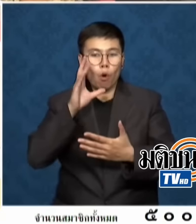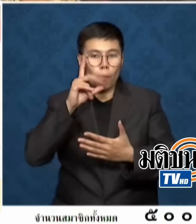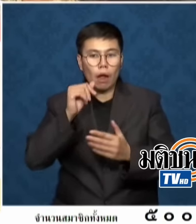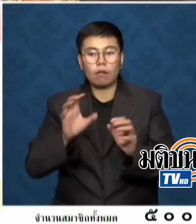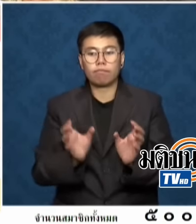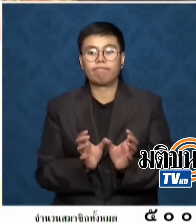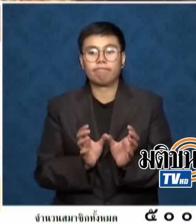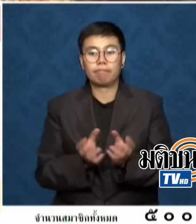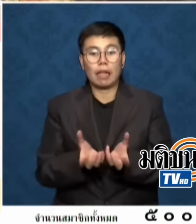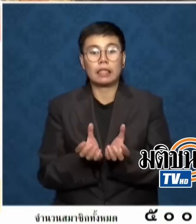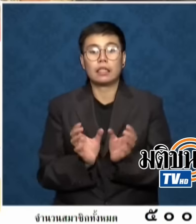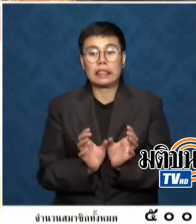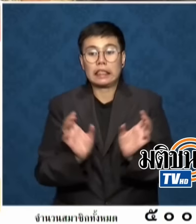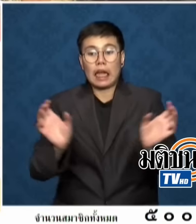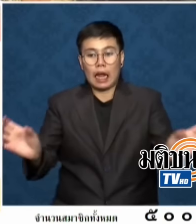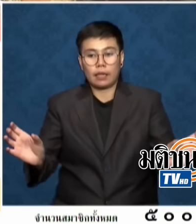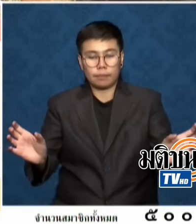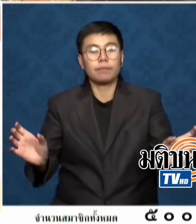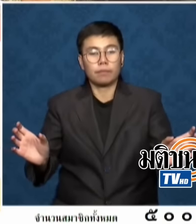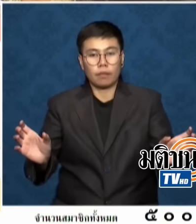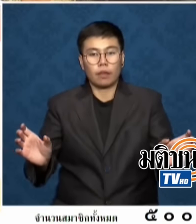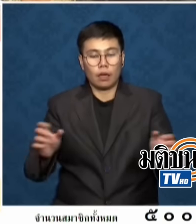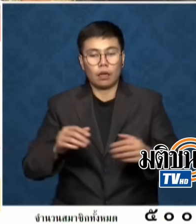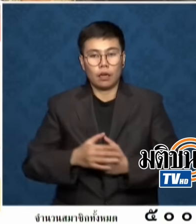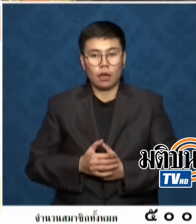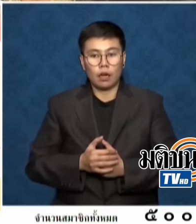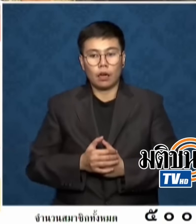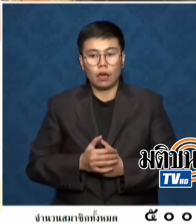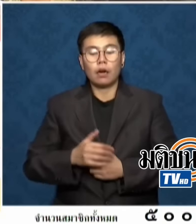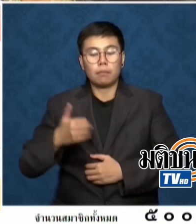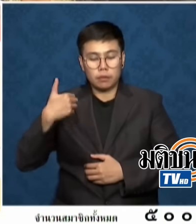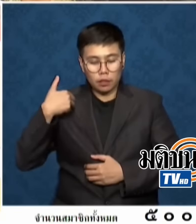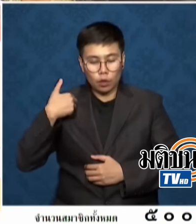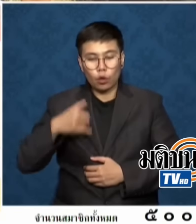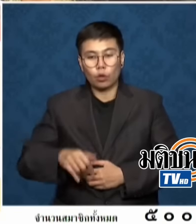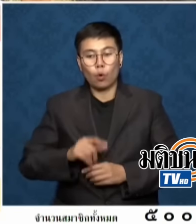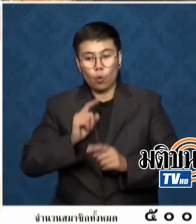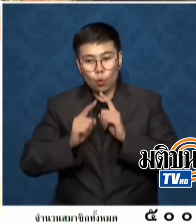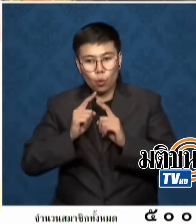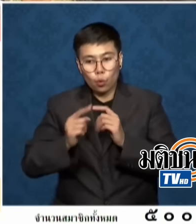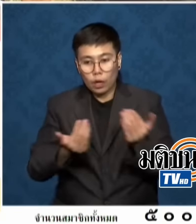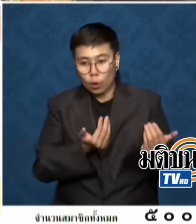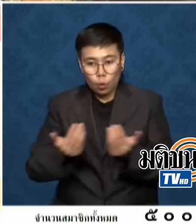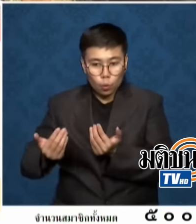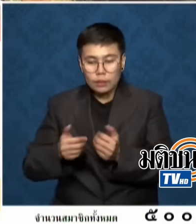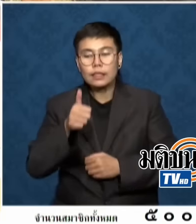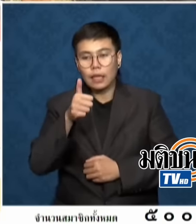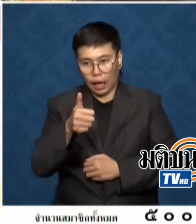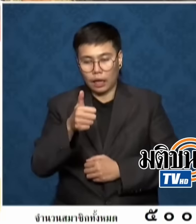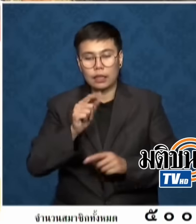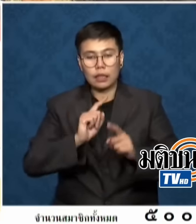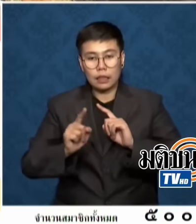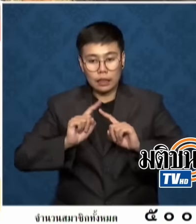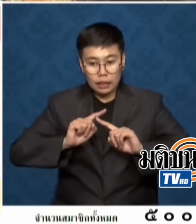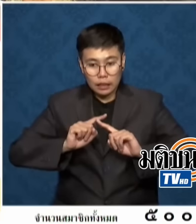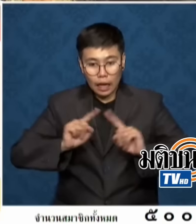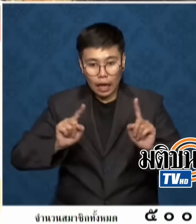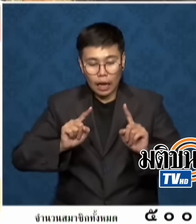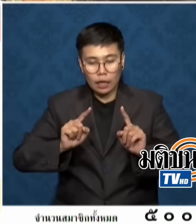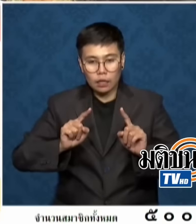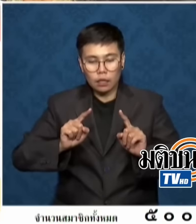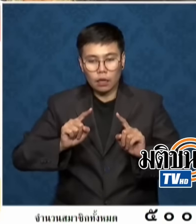คะหรือแยกกันอยู่การติดต่อกับบุตรเนี่ยก็เกิดขึ้นได้ตามสมควรแต่กรณีที่คู่สมรสเ